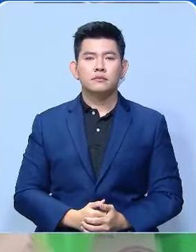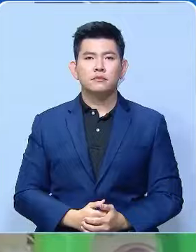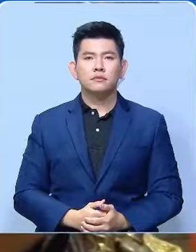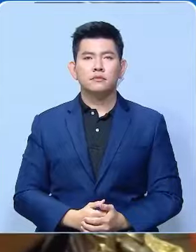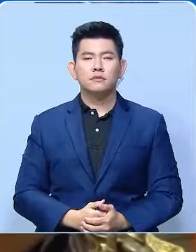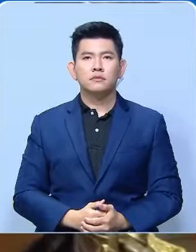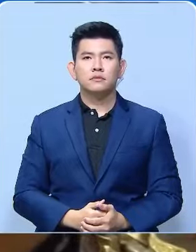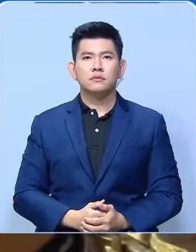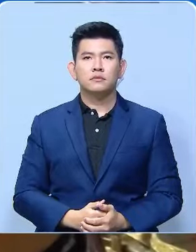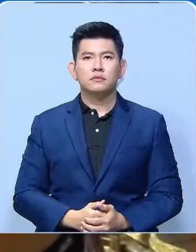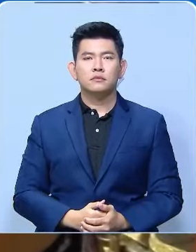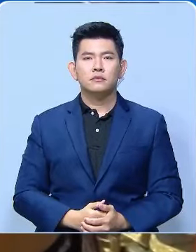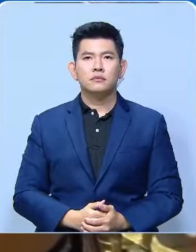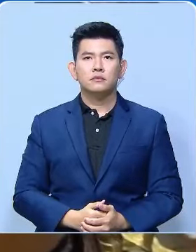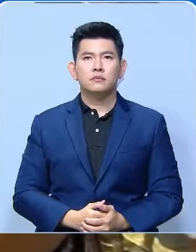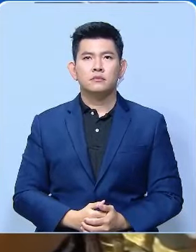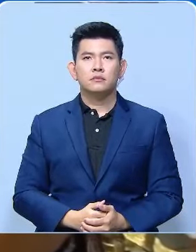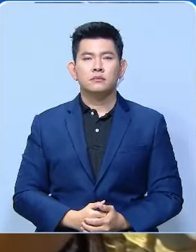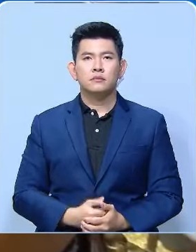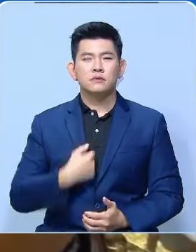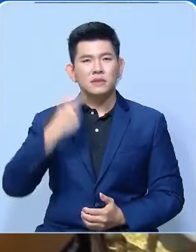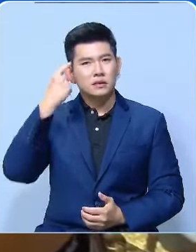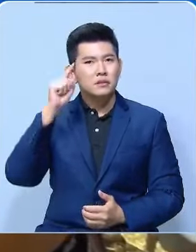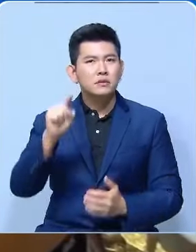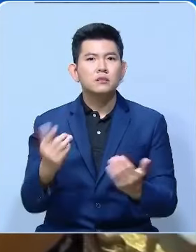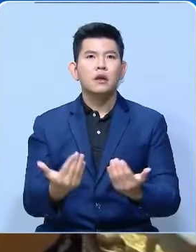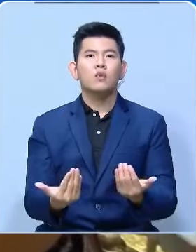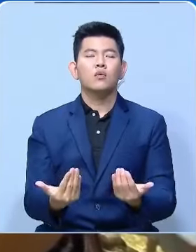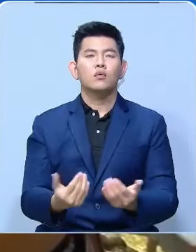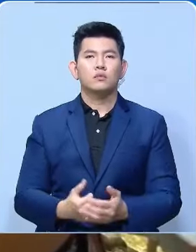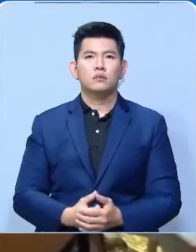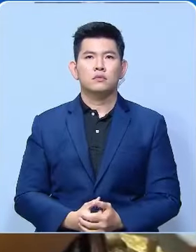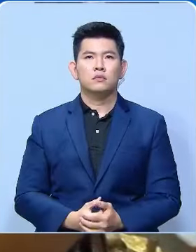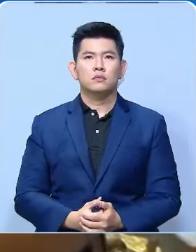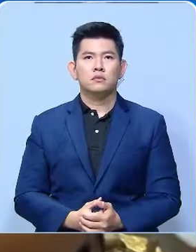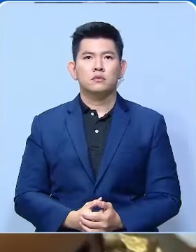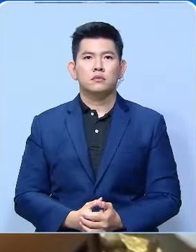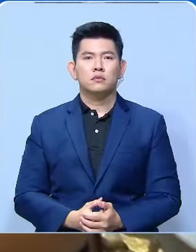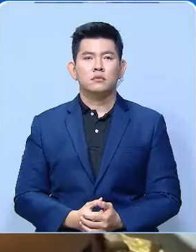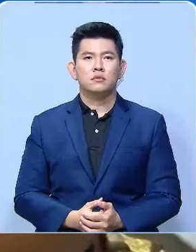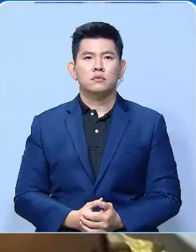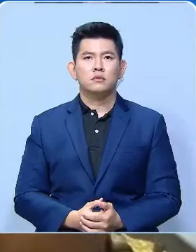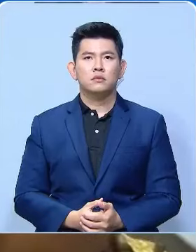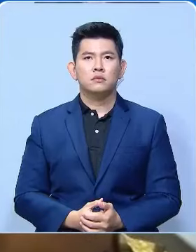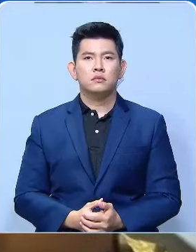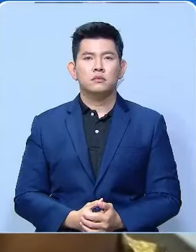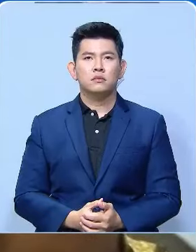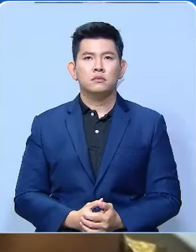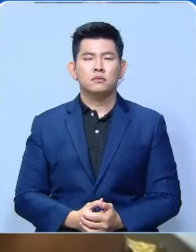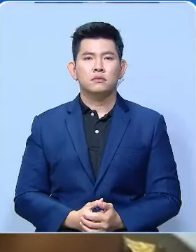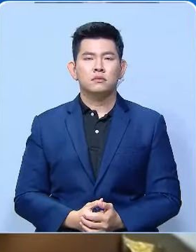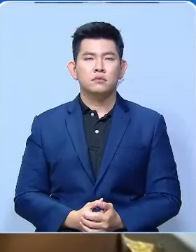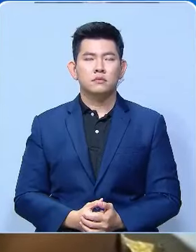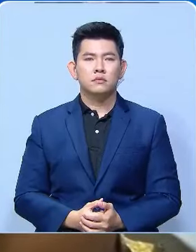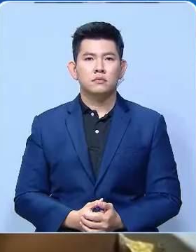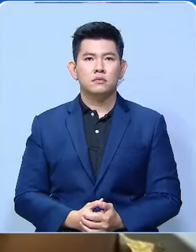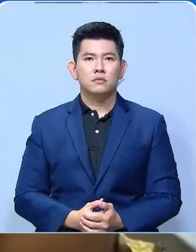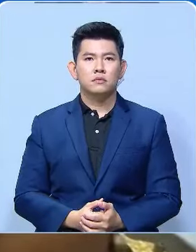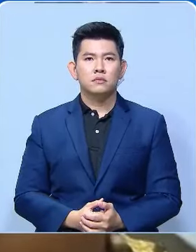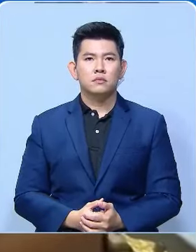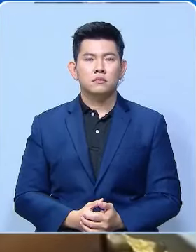แม่คนนึงที่สูญเสียลูกฉันใต้แทรูปฉันเหนก็ยอมหันเกิด